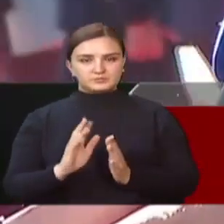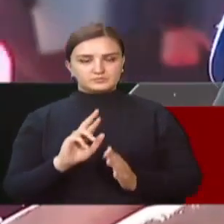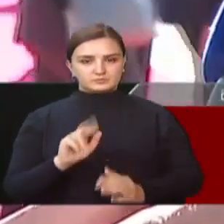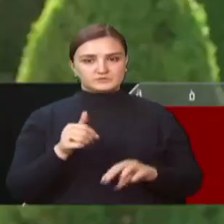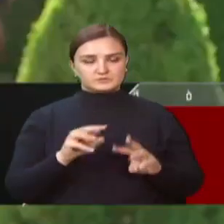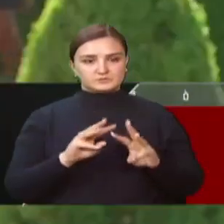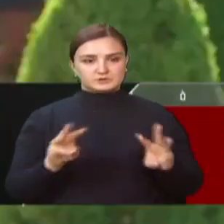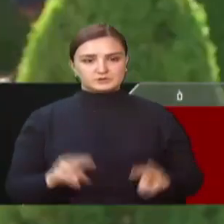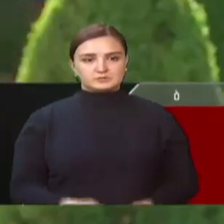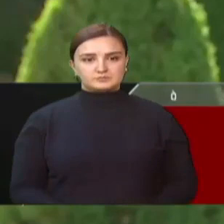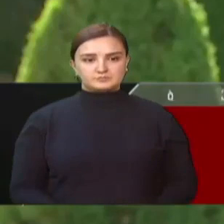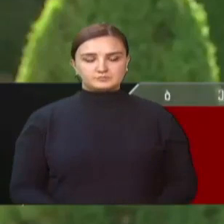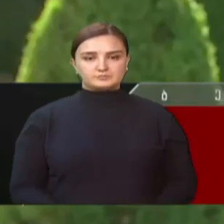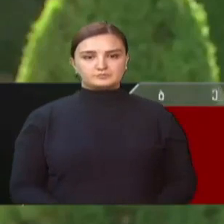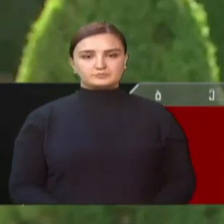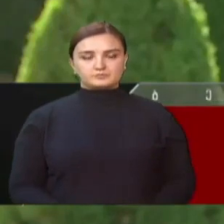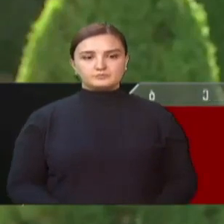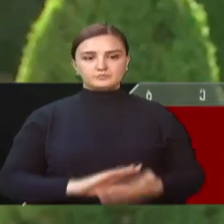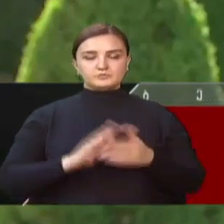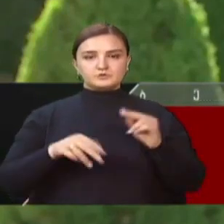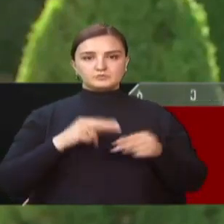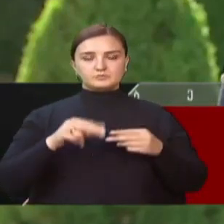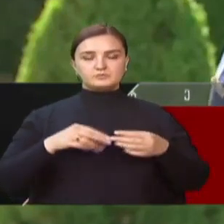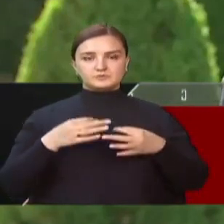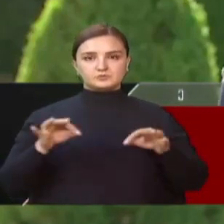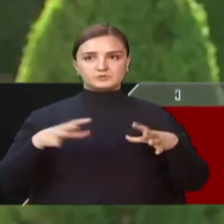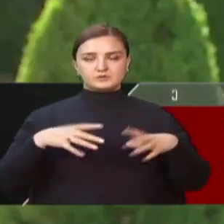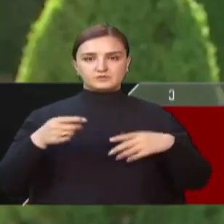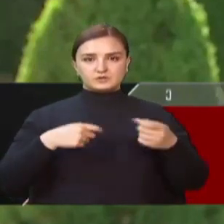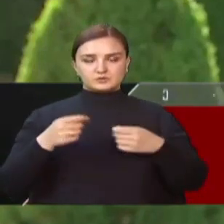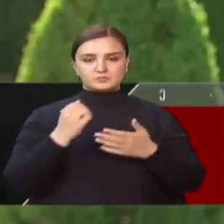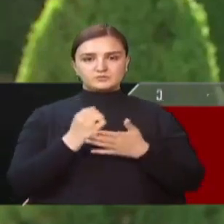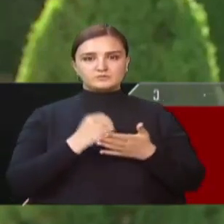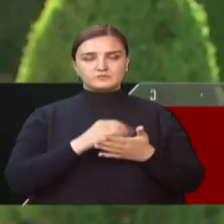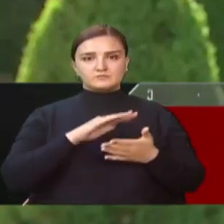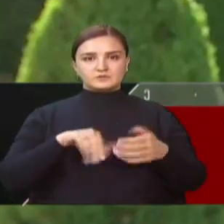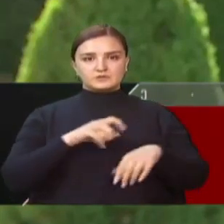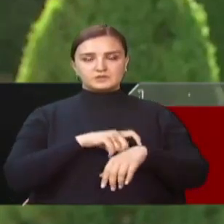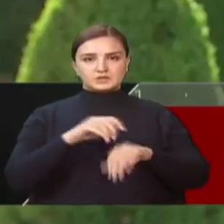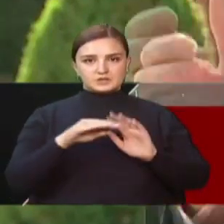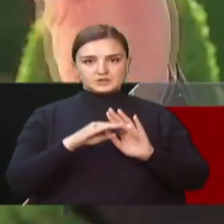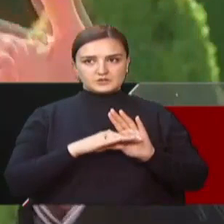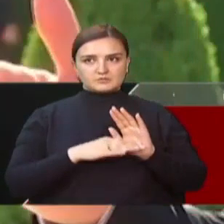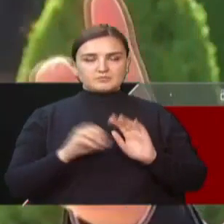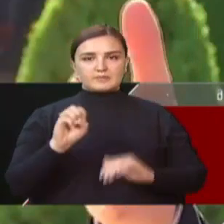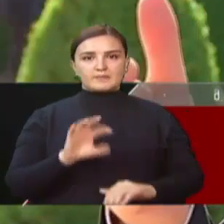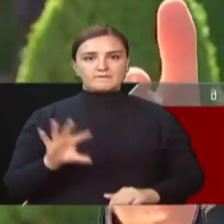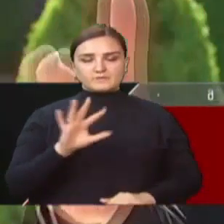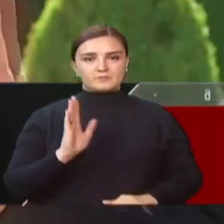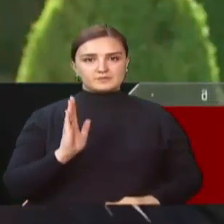perspectiva. Asta e rebiște Ahmeba, Taus Polivac, Roba, Uizo regimii, Europa e perspectiva. Ta NATO,